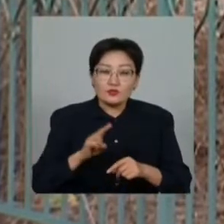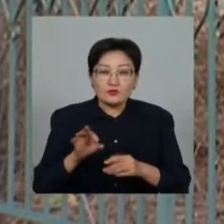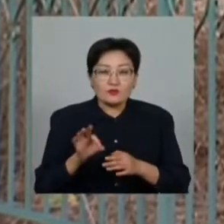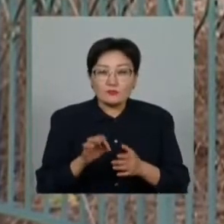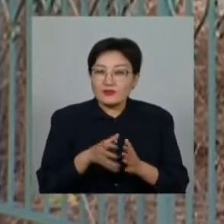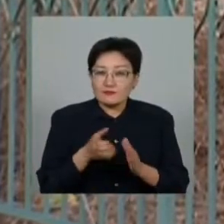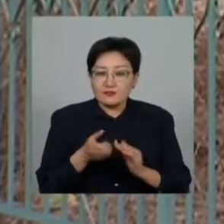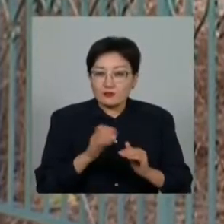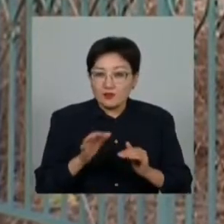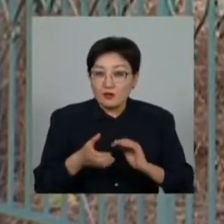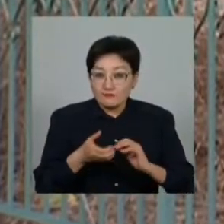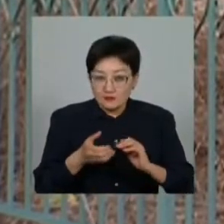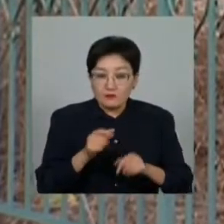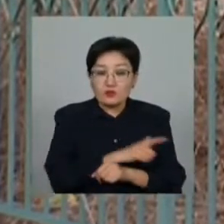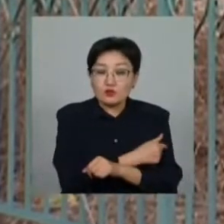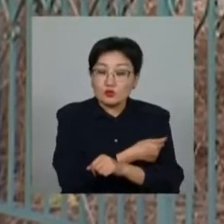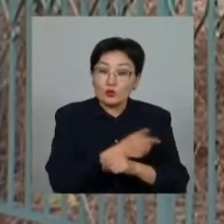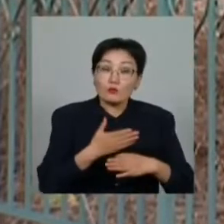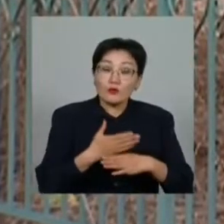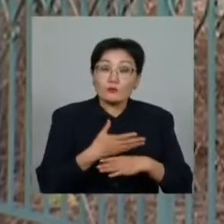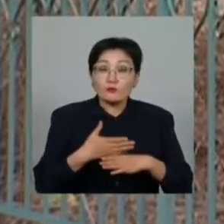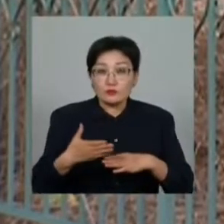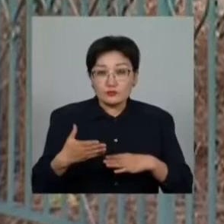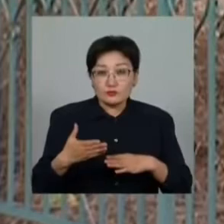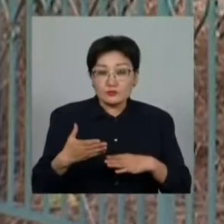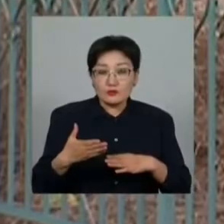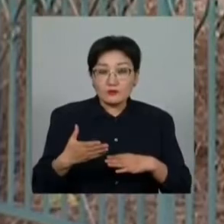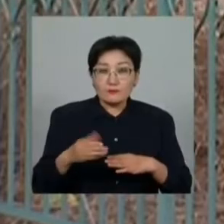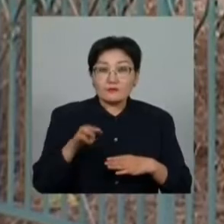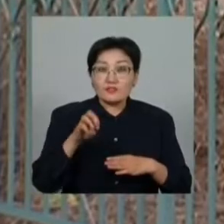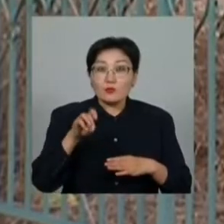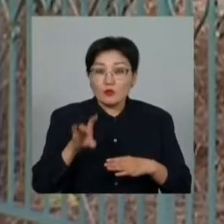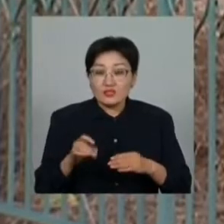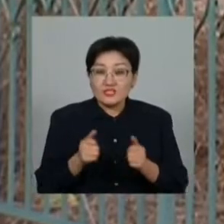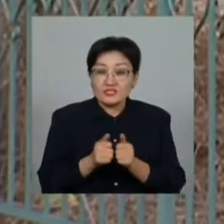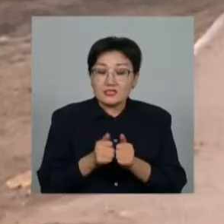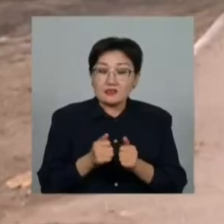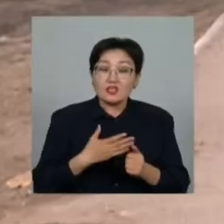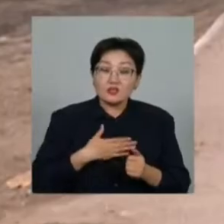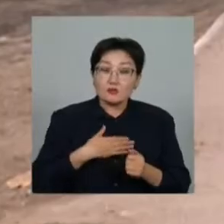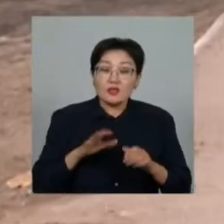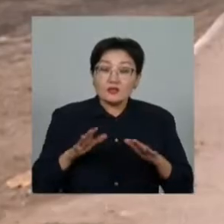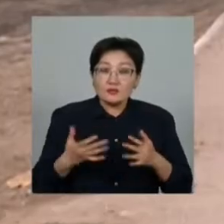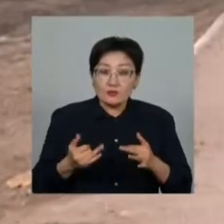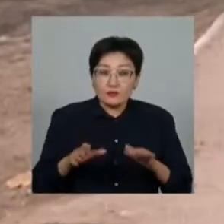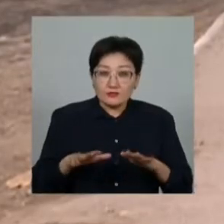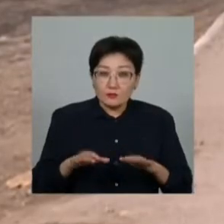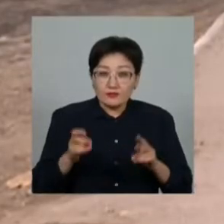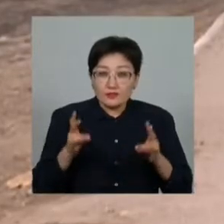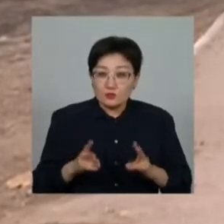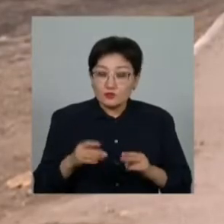кричать по вызывайте скорую потом уже тимуру it сосед наш вызов о случившемся а на месте происшествия